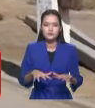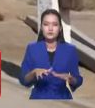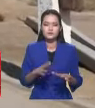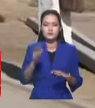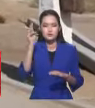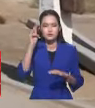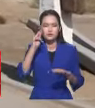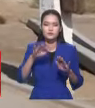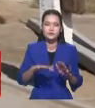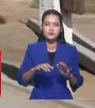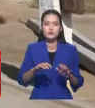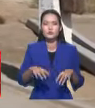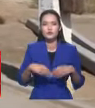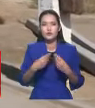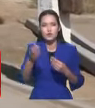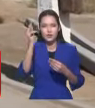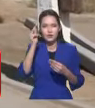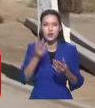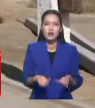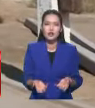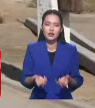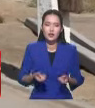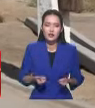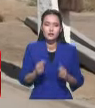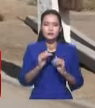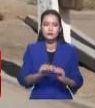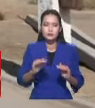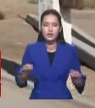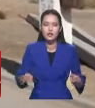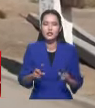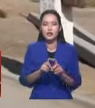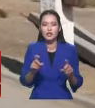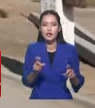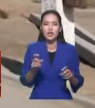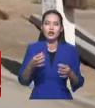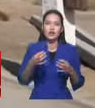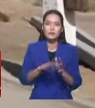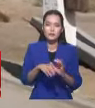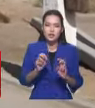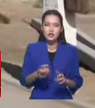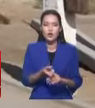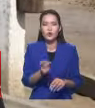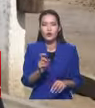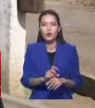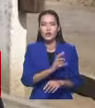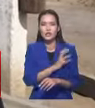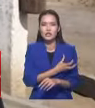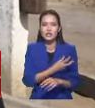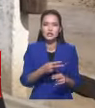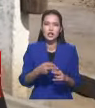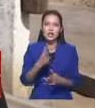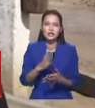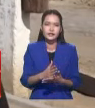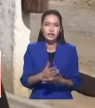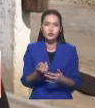31 оқушымыз инклюзиялық білім алады. Балалардың мектепке келіп кетуіне өте қатты кедергі келтіріп тұр. Жалпы